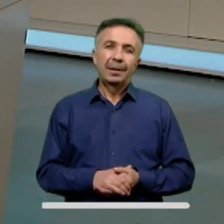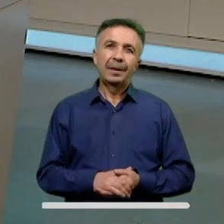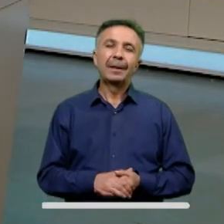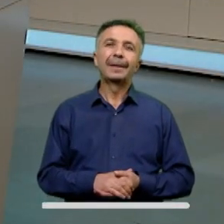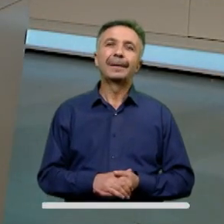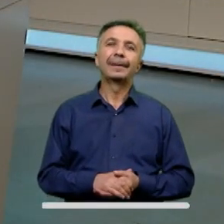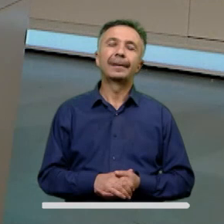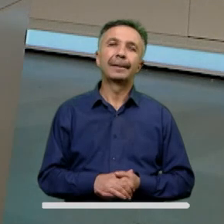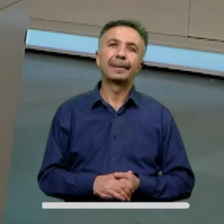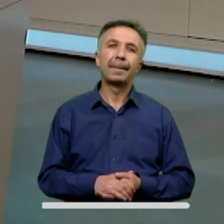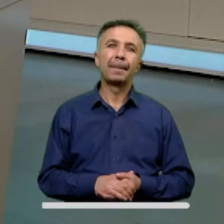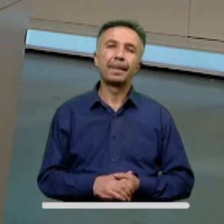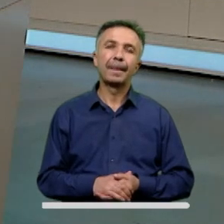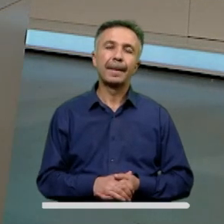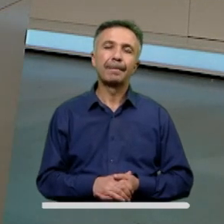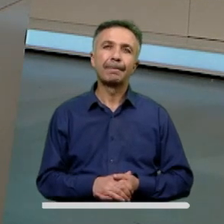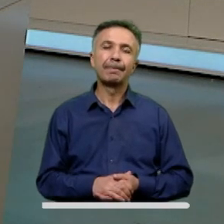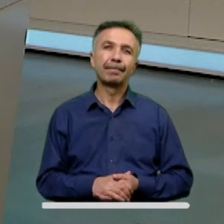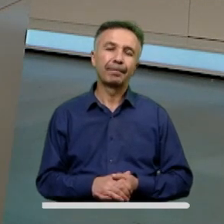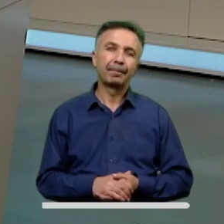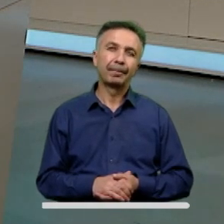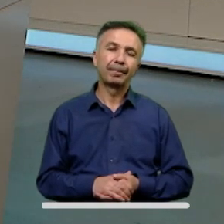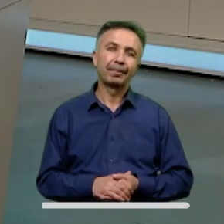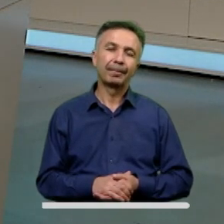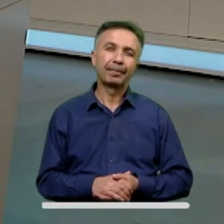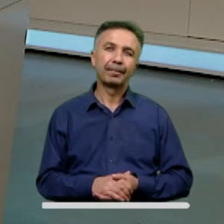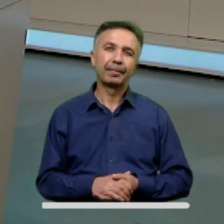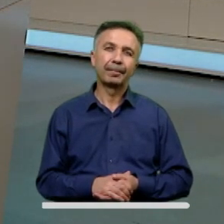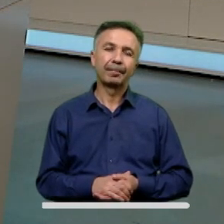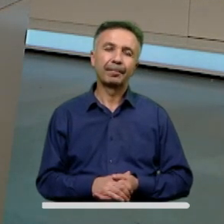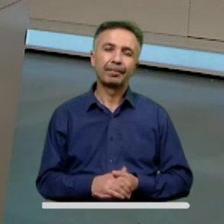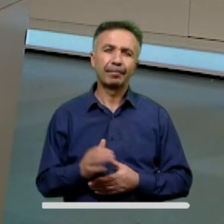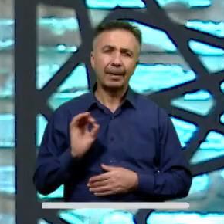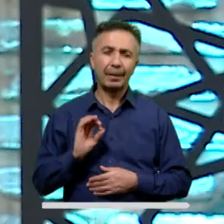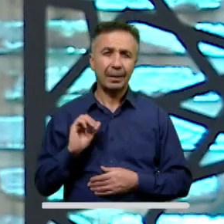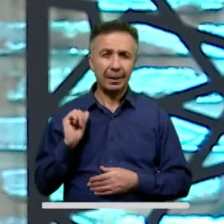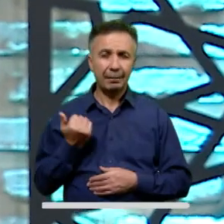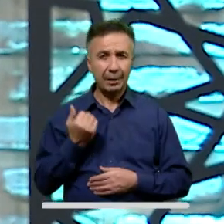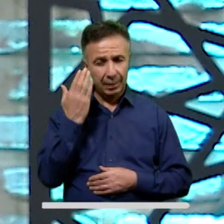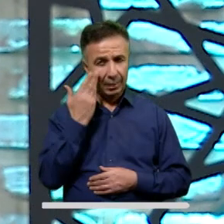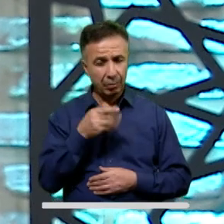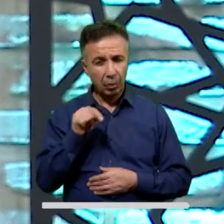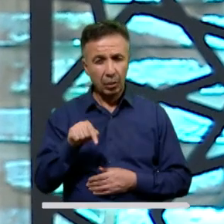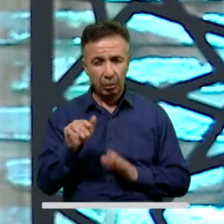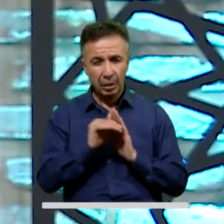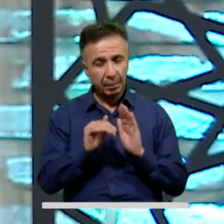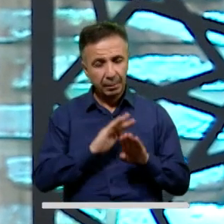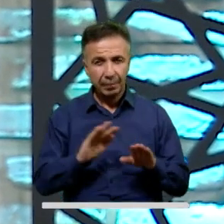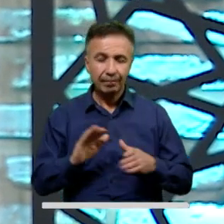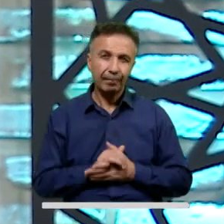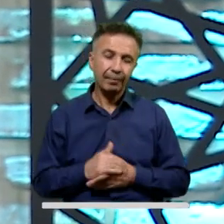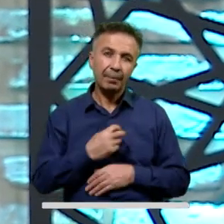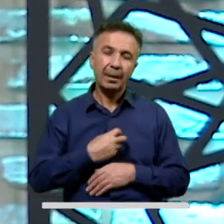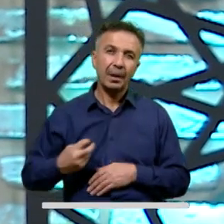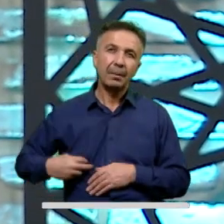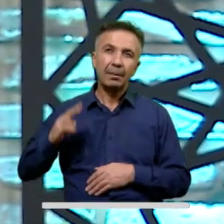ki hocamızsınız. İnşallah tekrar beraber olma fırsatına İnşallah, erişiriz. İnşallah. Evet kıymetli izleyicilerimiz bugünlük bize ayrılan sürenin sonuna geldik.